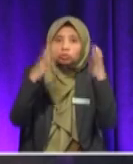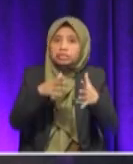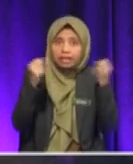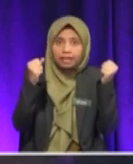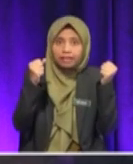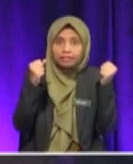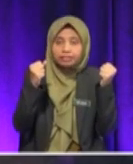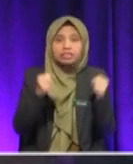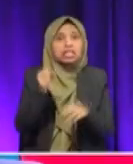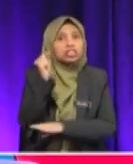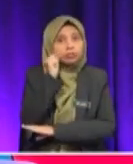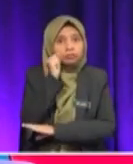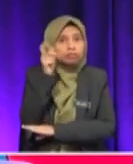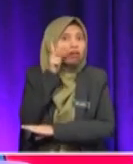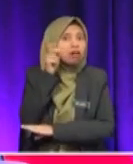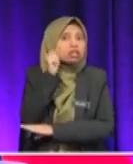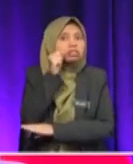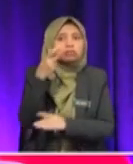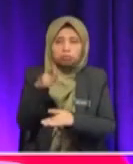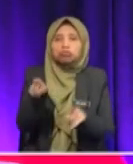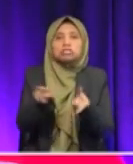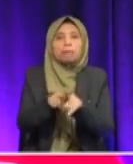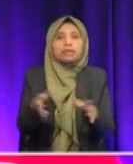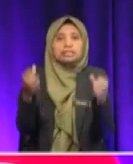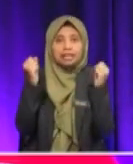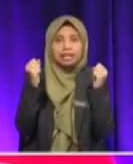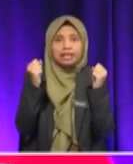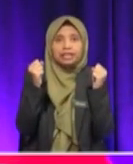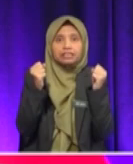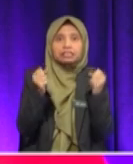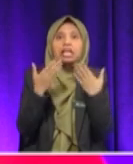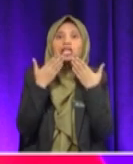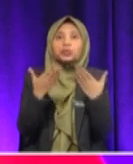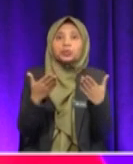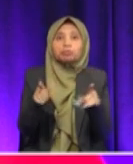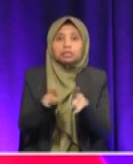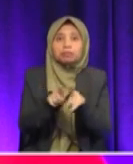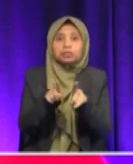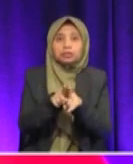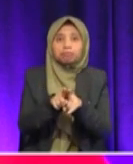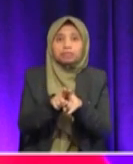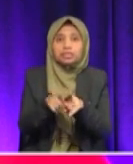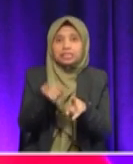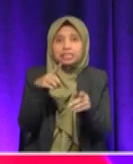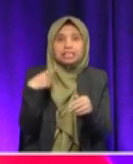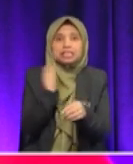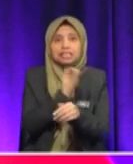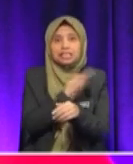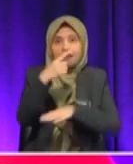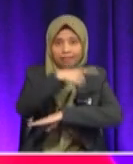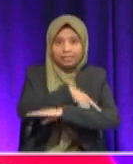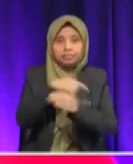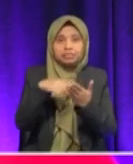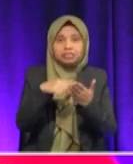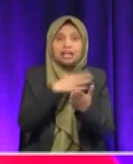semuanya alhamdulillah juga sih Bujana Terima Kasih Cikgu kerennya berada bersama kami pada hari ini dan tidak lupa juga kita ada